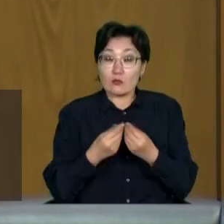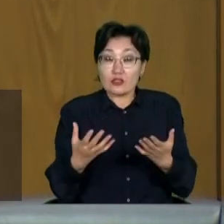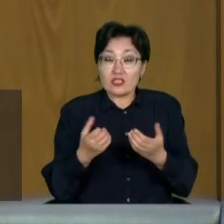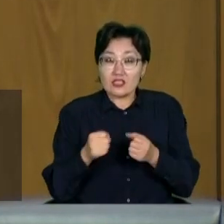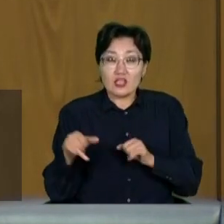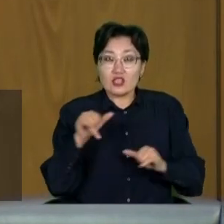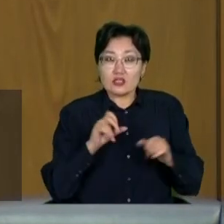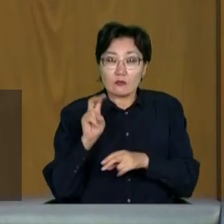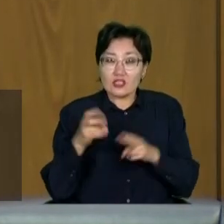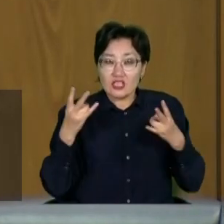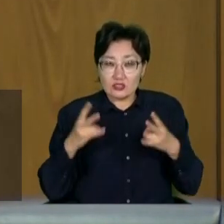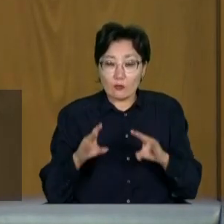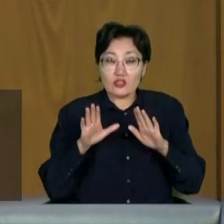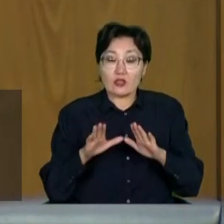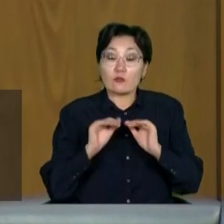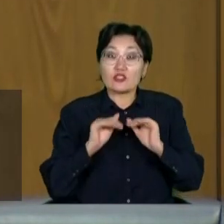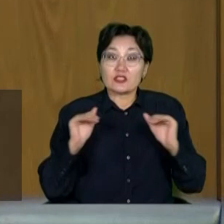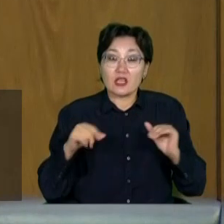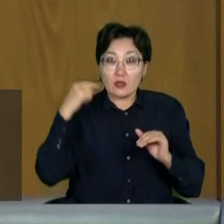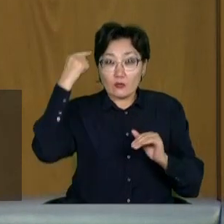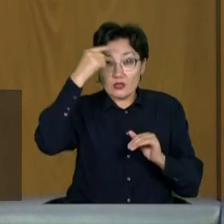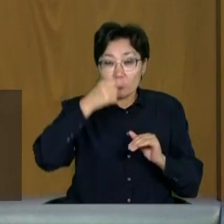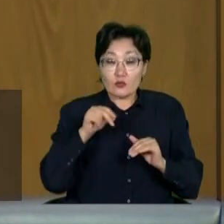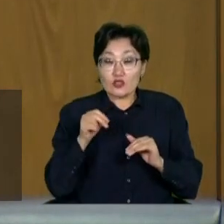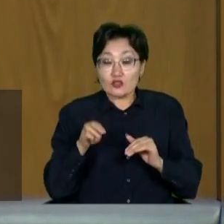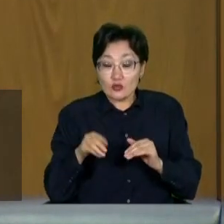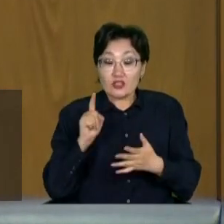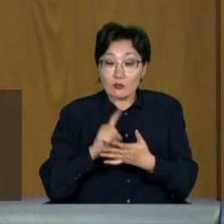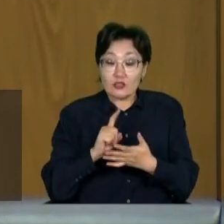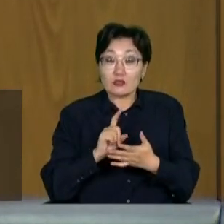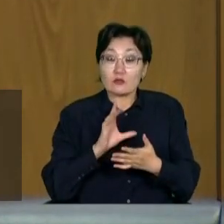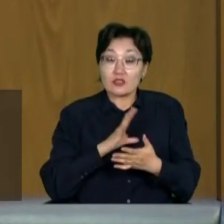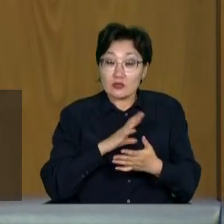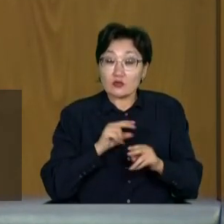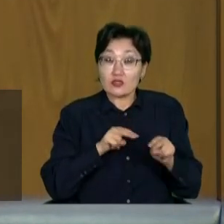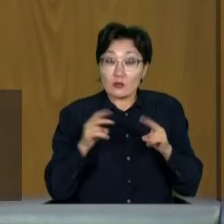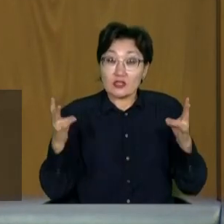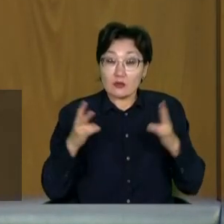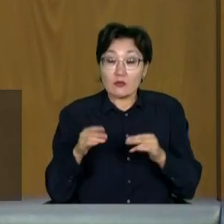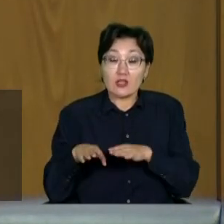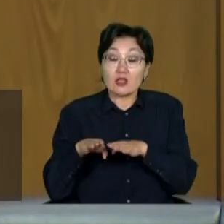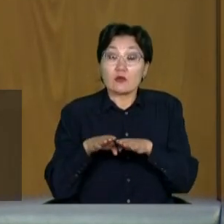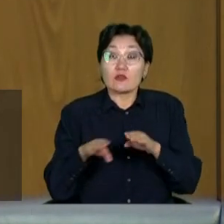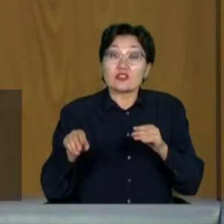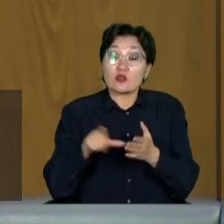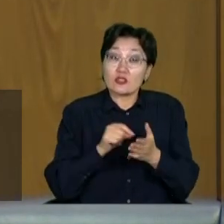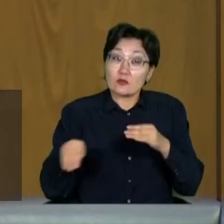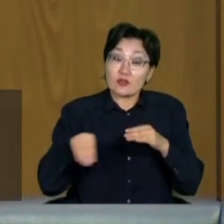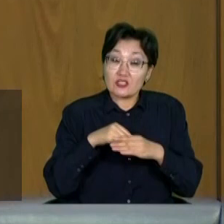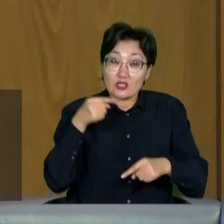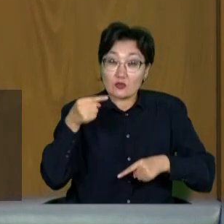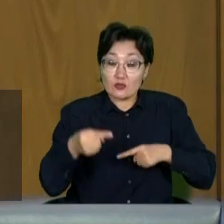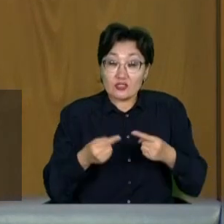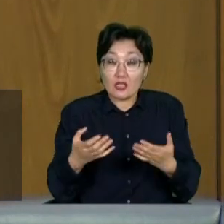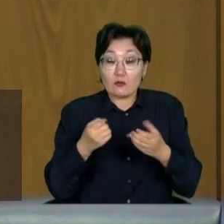ешқайда жүгінудің қажеті жоқ. Тек балаларының жеке шоттарының болуын қадағалау керек. Сонымен қатар бірыңғай жинақтаушы зейнетақы қоры арқылы